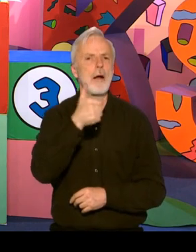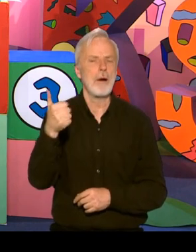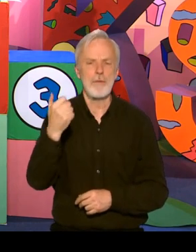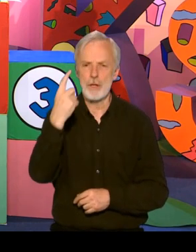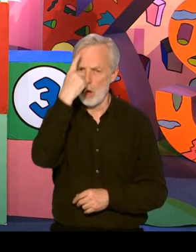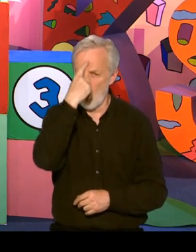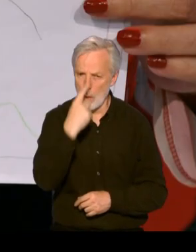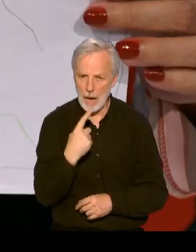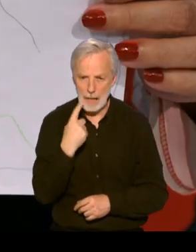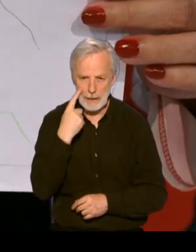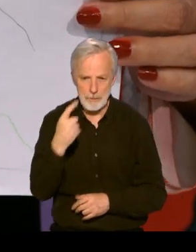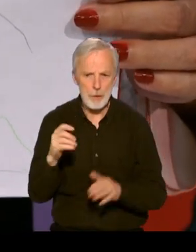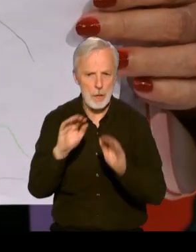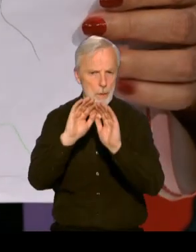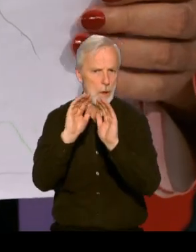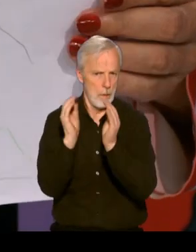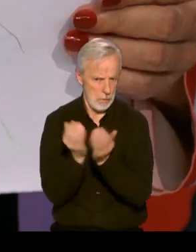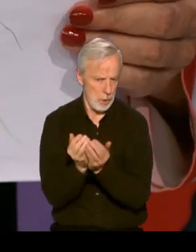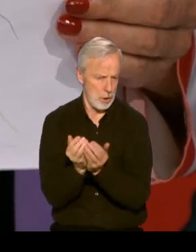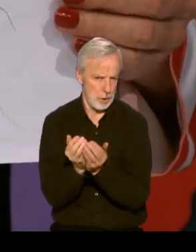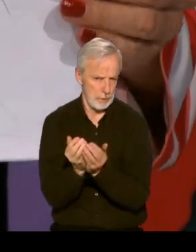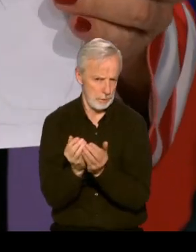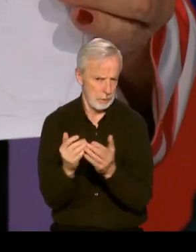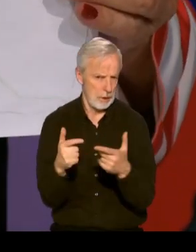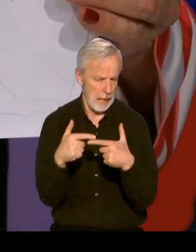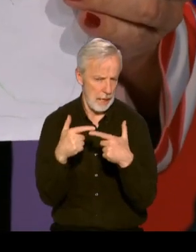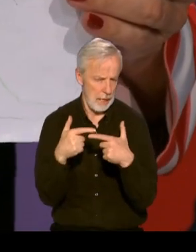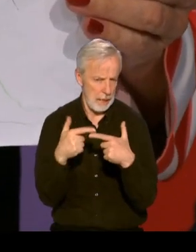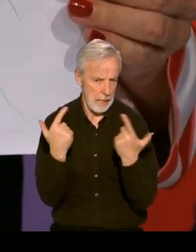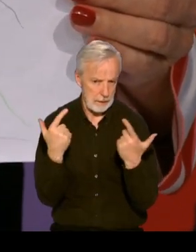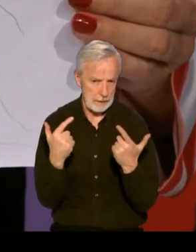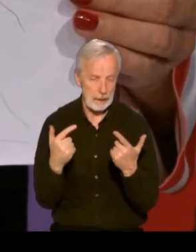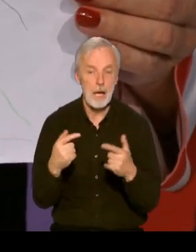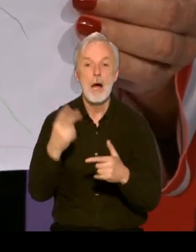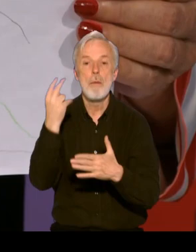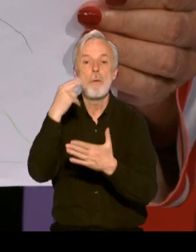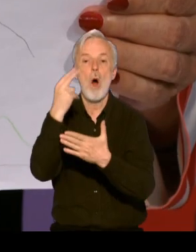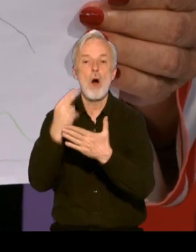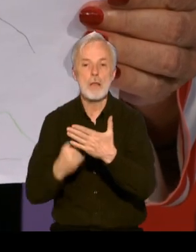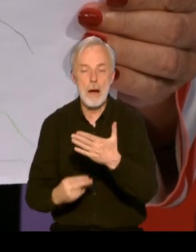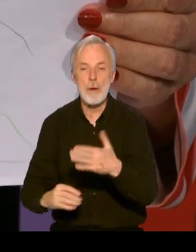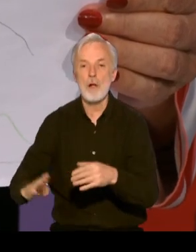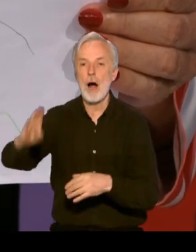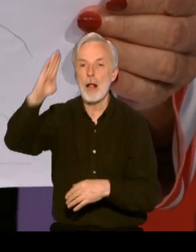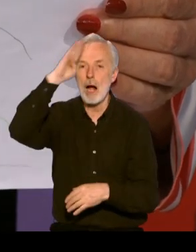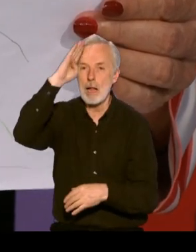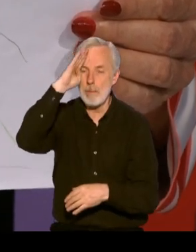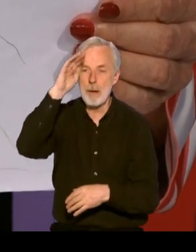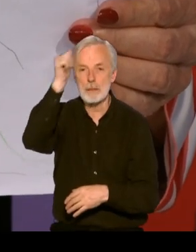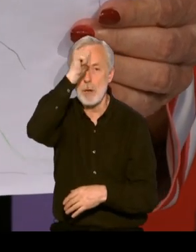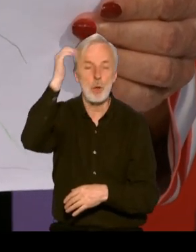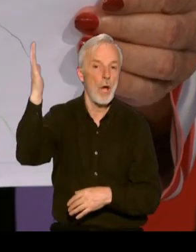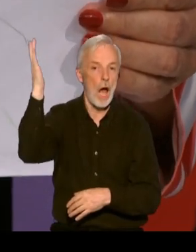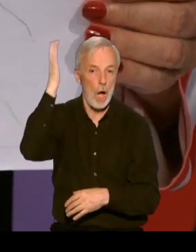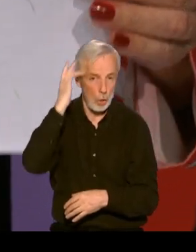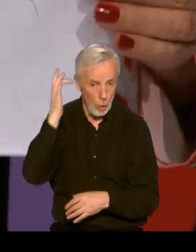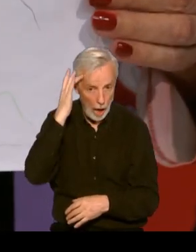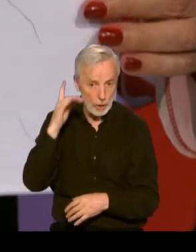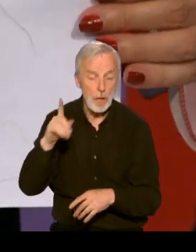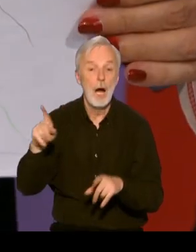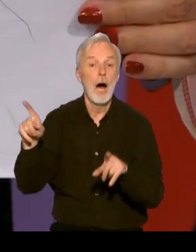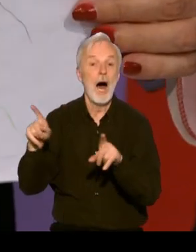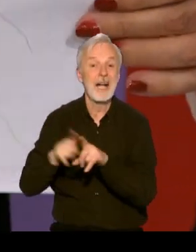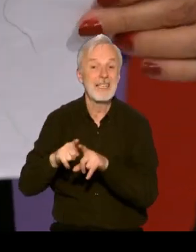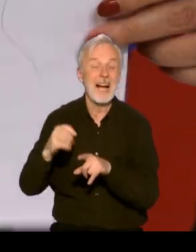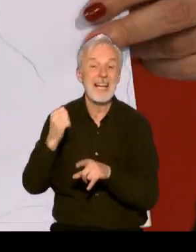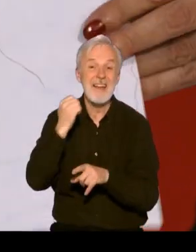tady je balón. To je jasný fotbalový míč a nakreslil ho Lukášek Jiral. A je tam i František.